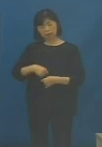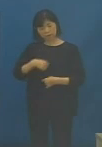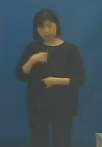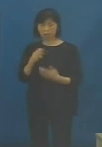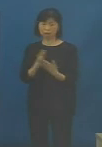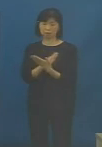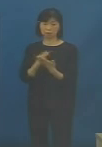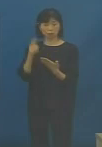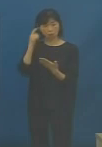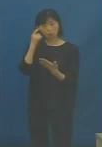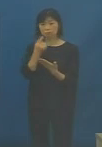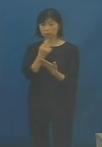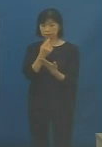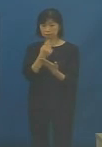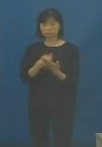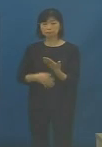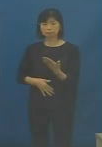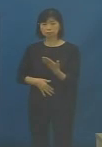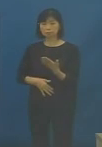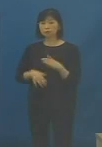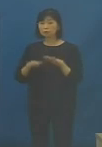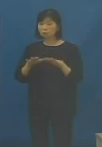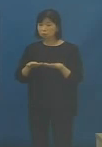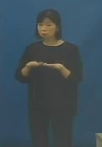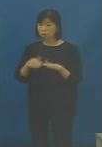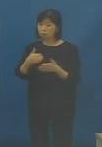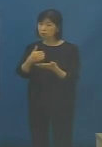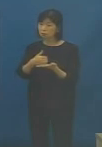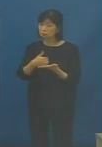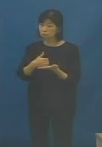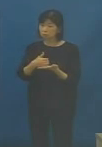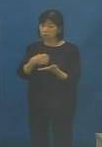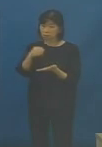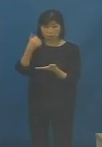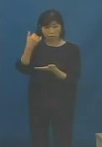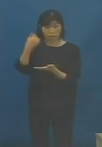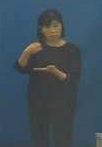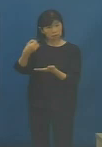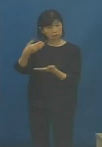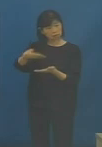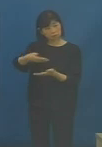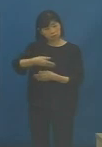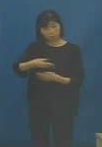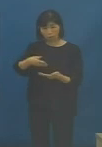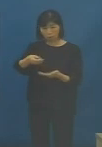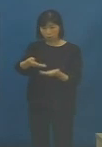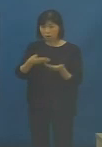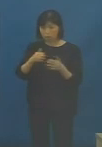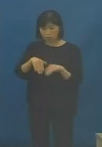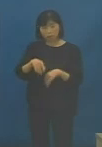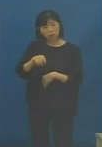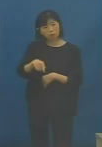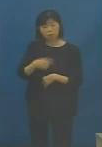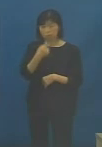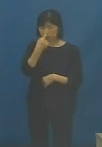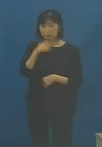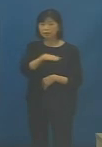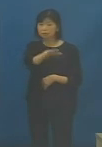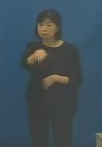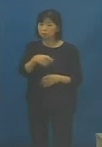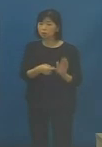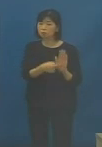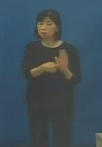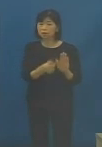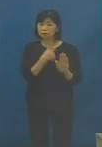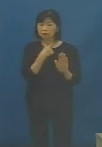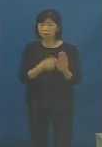。でぜひ今日こうしてお話もありましたクラブの皆さんにも、こういう理由だということをお示しをしたいと思いますし、まあ、先方がそれを